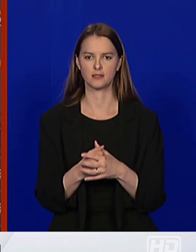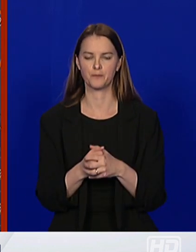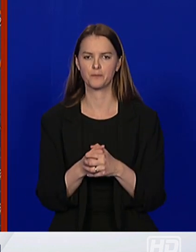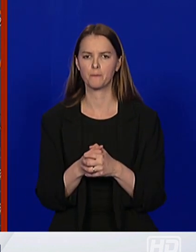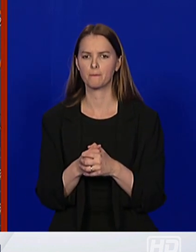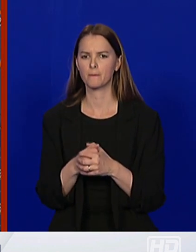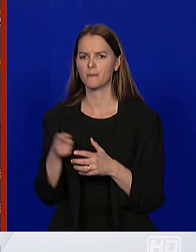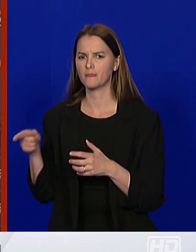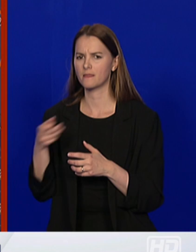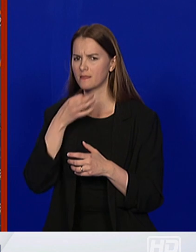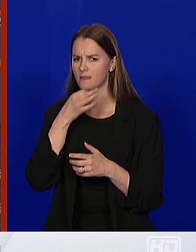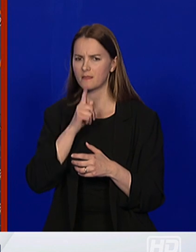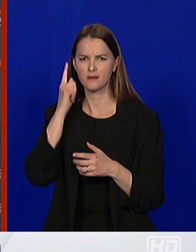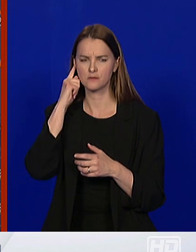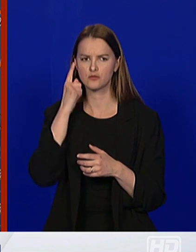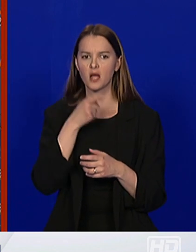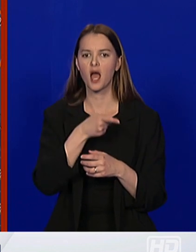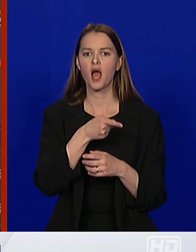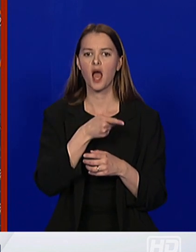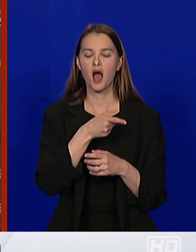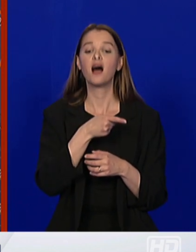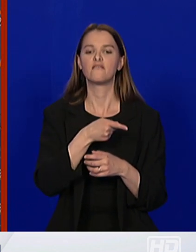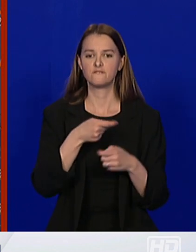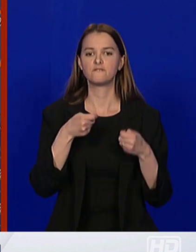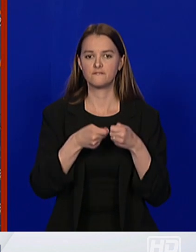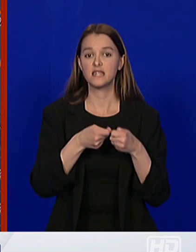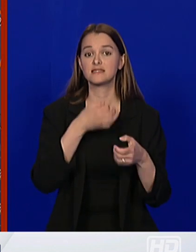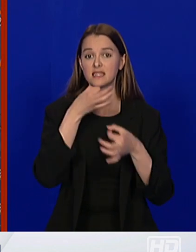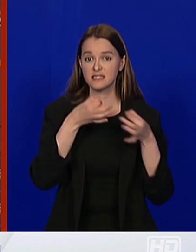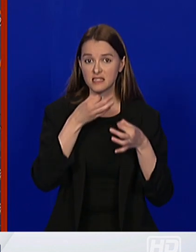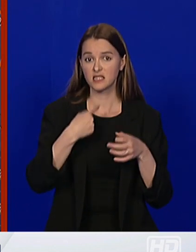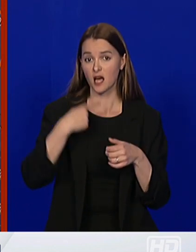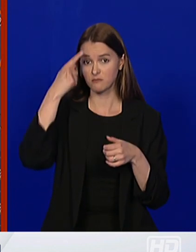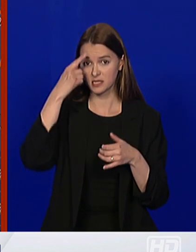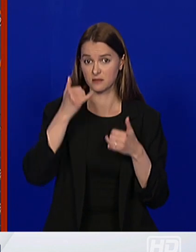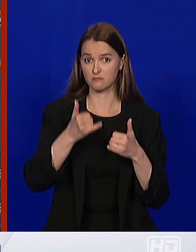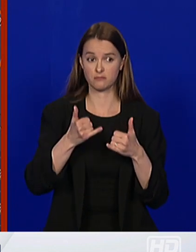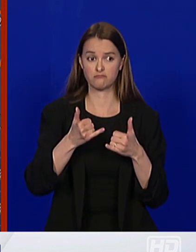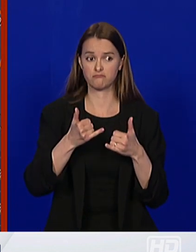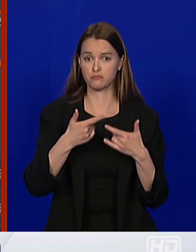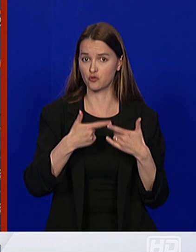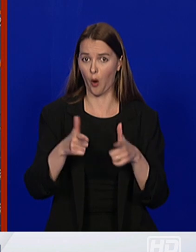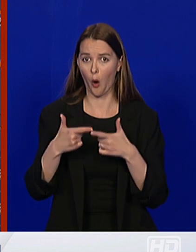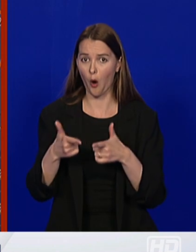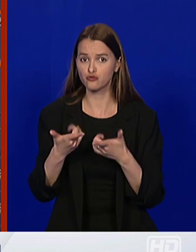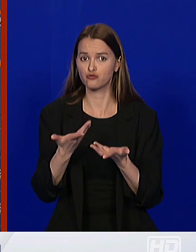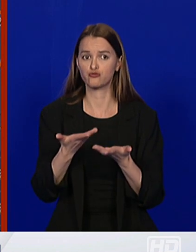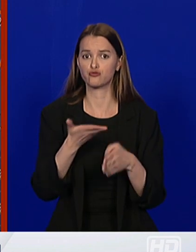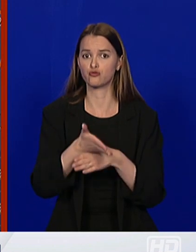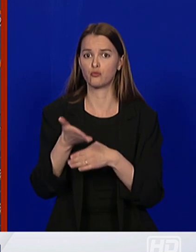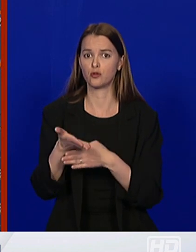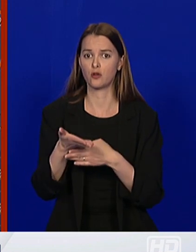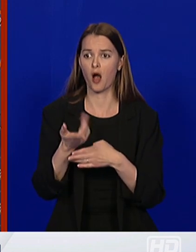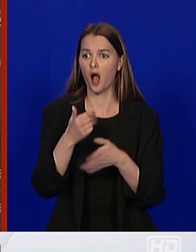kakav je plan za to? Pa koliko je meni poznato, testiranje je njima dostupno, a ukoliko epidemiolog procijeni da je potrebno, naravno provešće se testiranje.